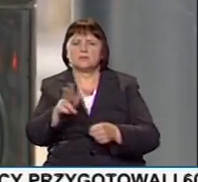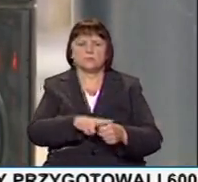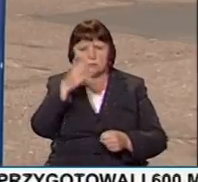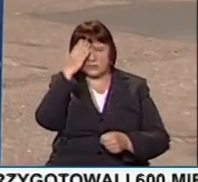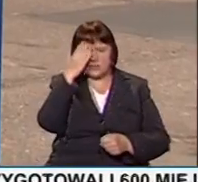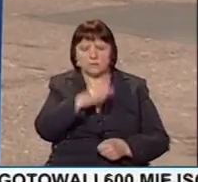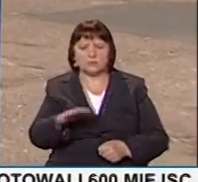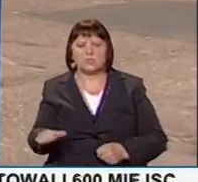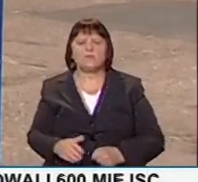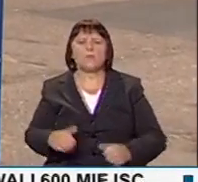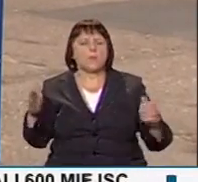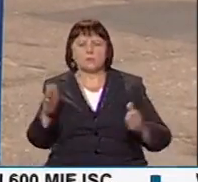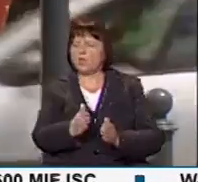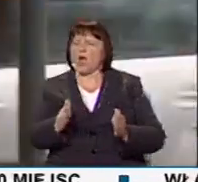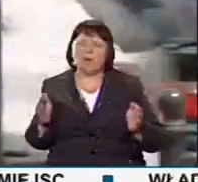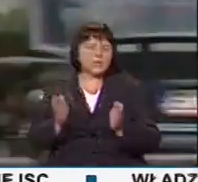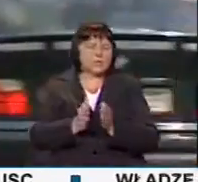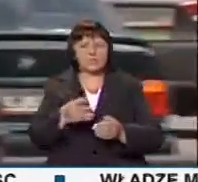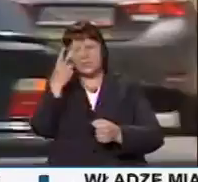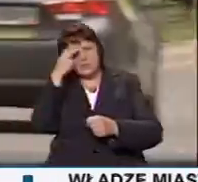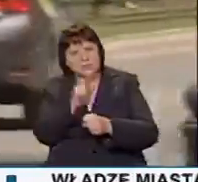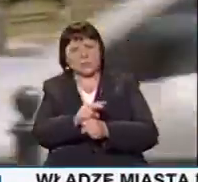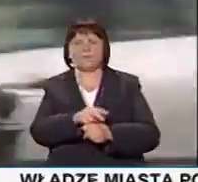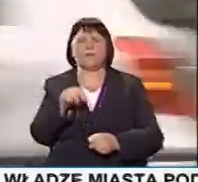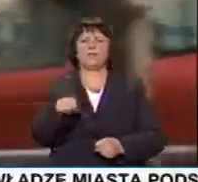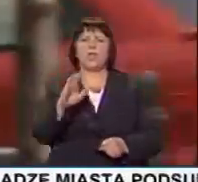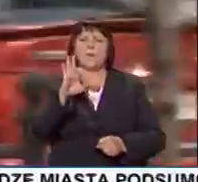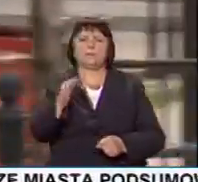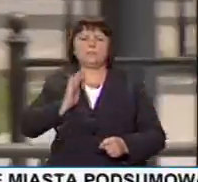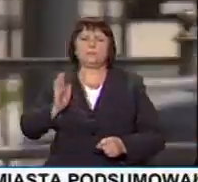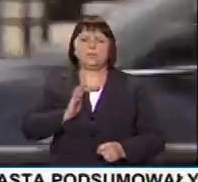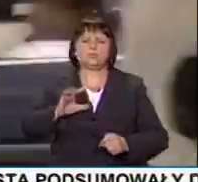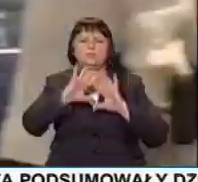dzieci. Ograniczone zaufanie. Żeby wszyscy mogli bezpiecznie się przemieszczać.